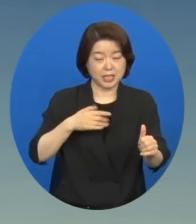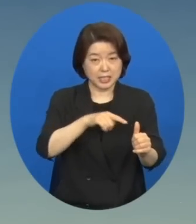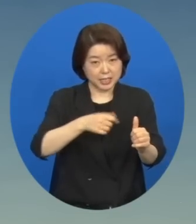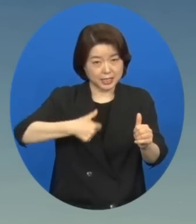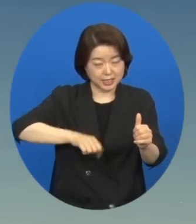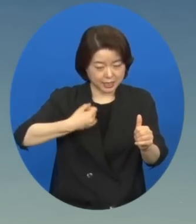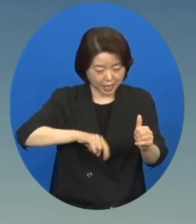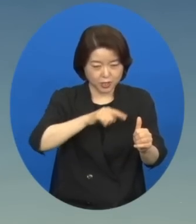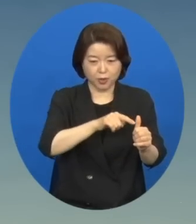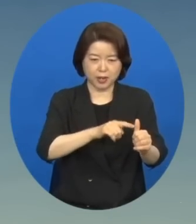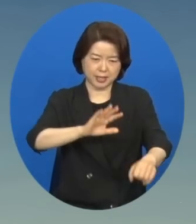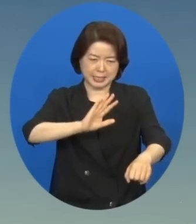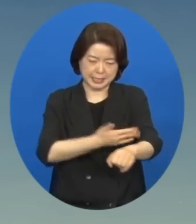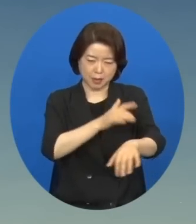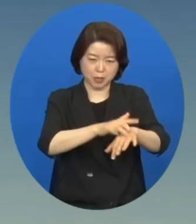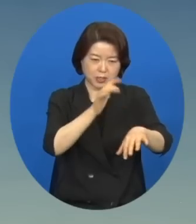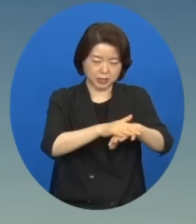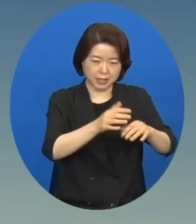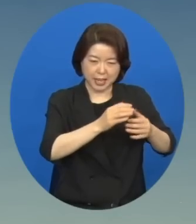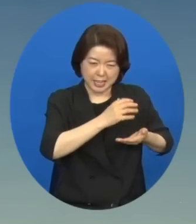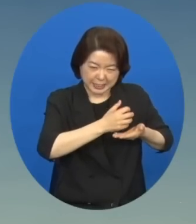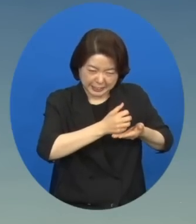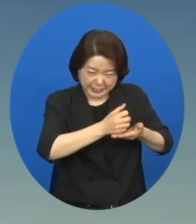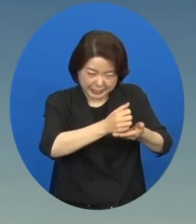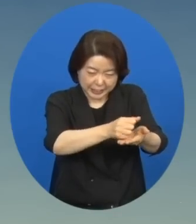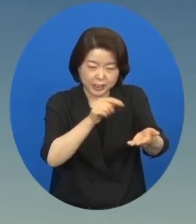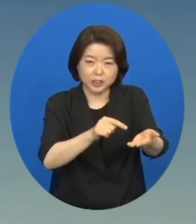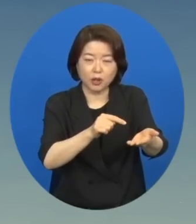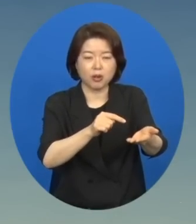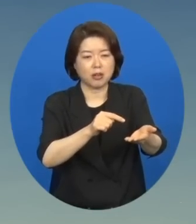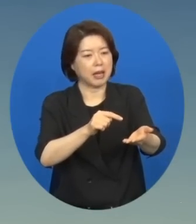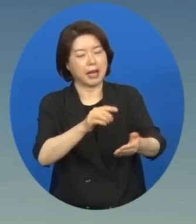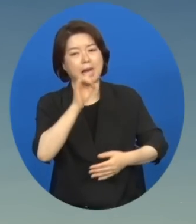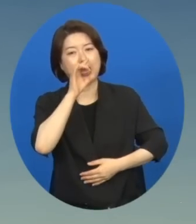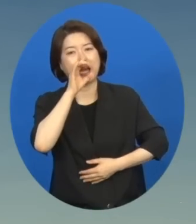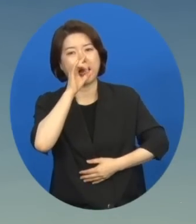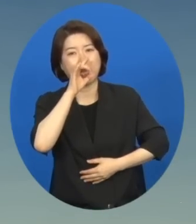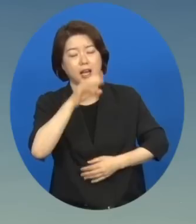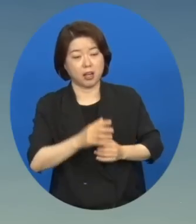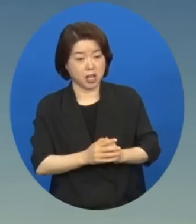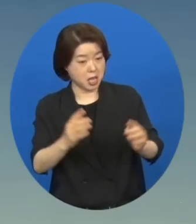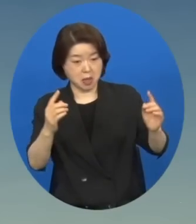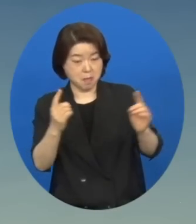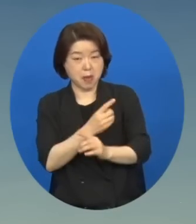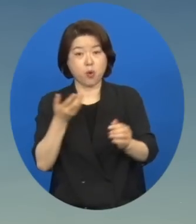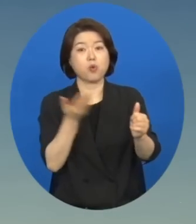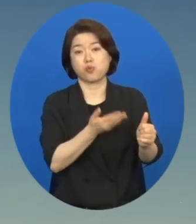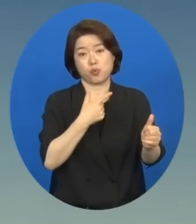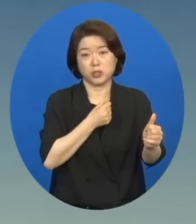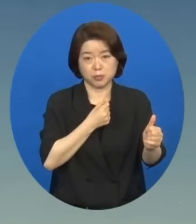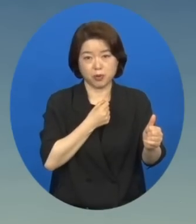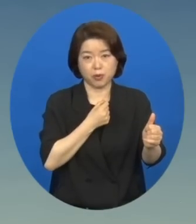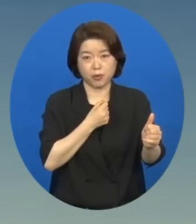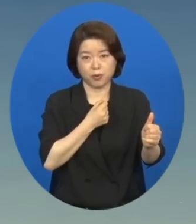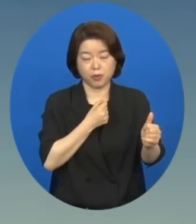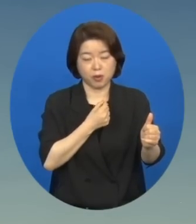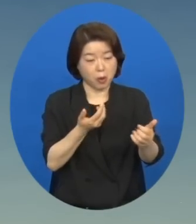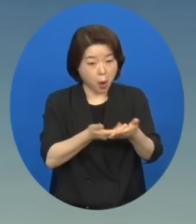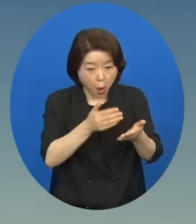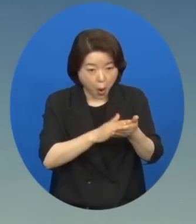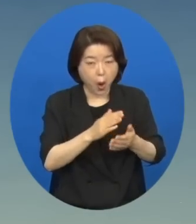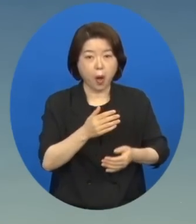습관을 그대로 가져가는 것을 도무지 못 보는 거예요. 부모 입장에서는 고칠 수 있는데 바꿀 수